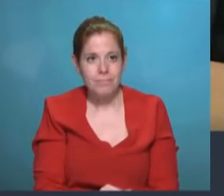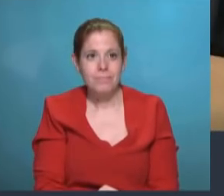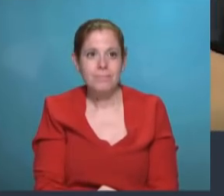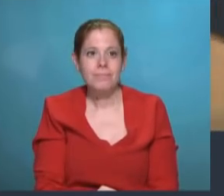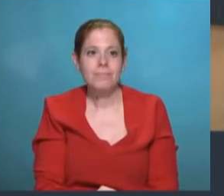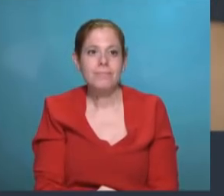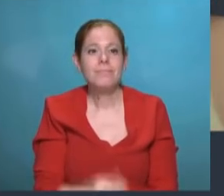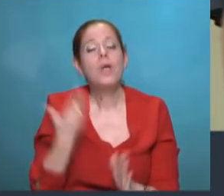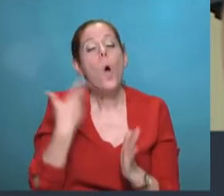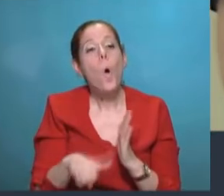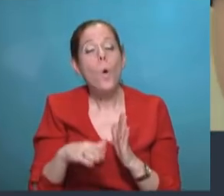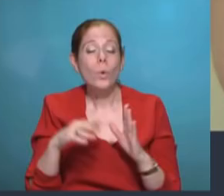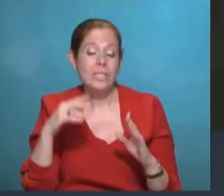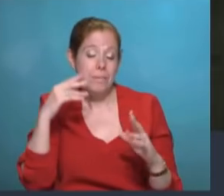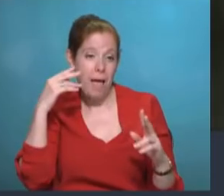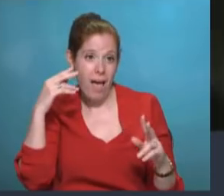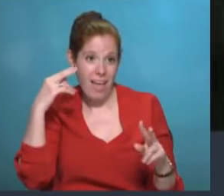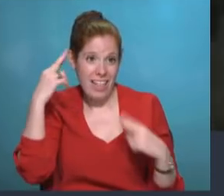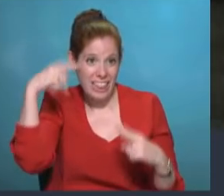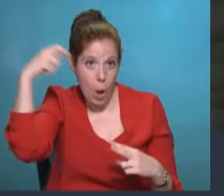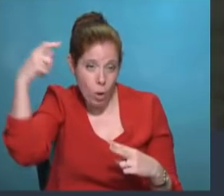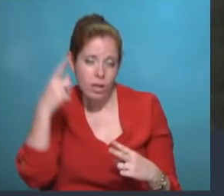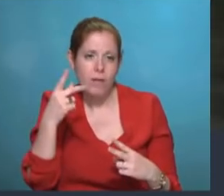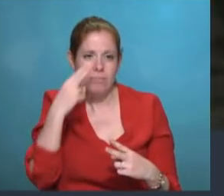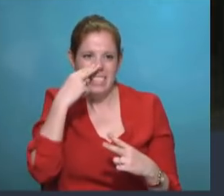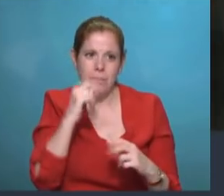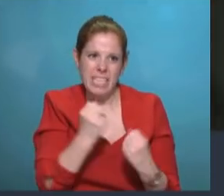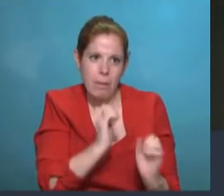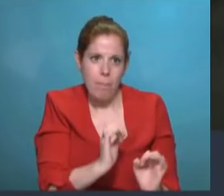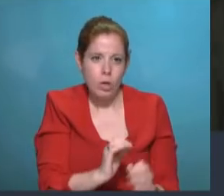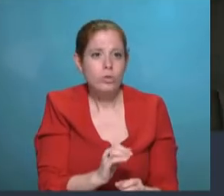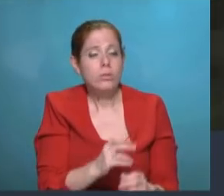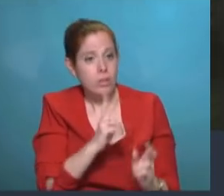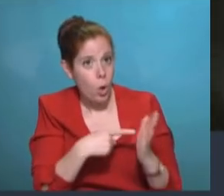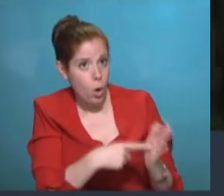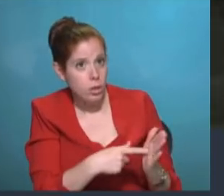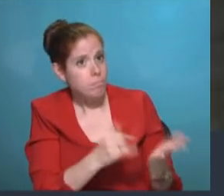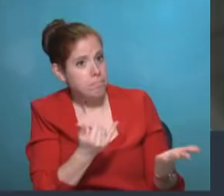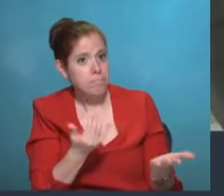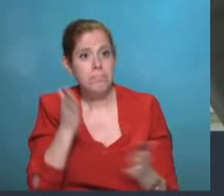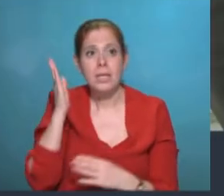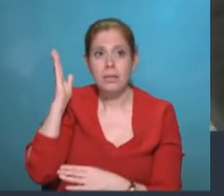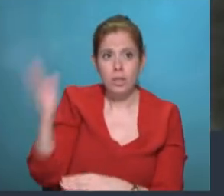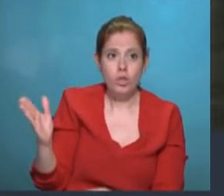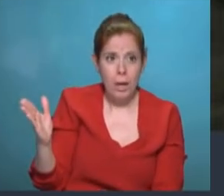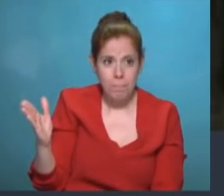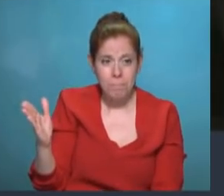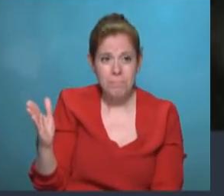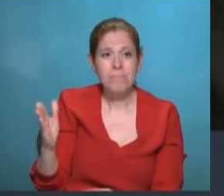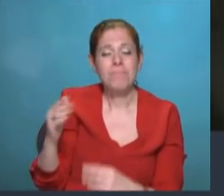חוץ מהתיאוריה, בסדנה משתדלים גם לתרגל על רטוב. Can you show me where it is? Yeah, of course. Just go straight. Okay.